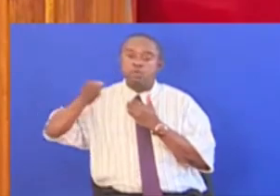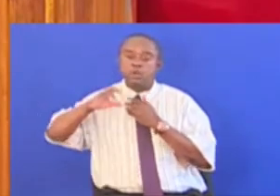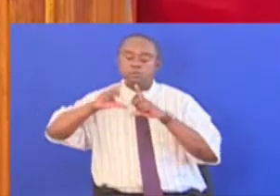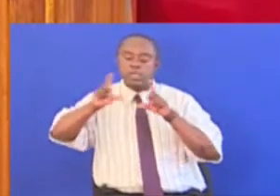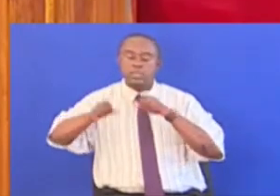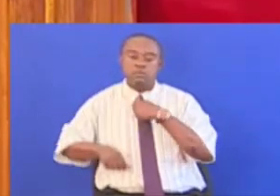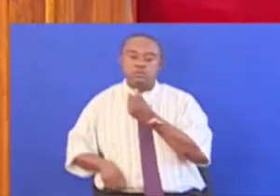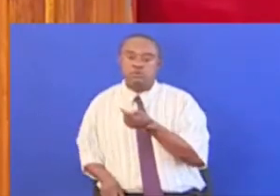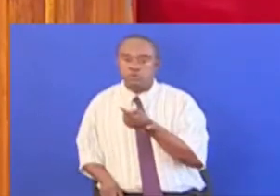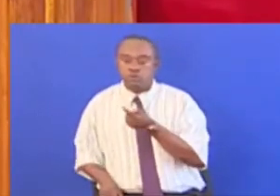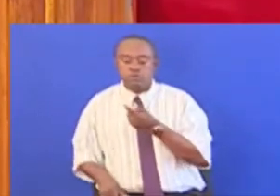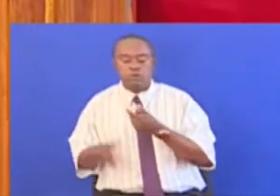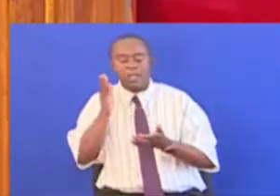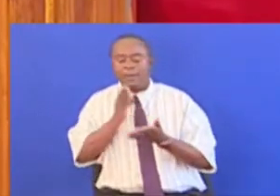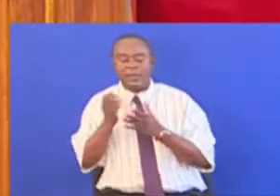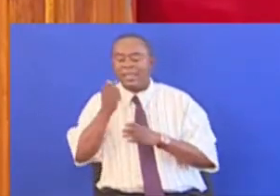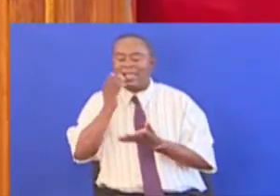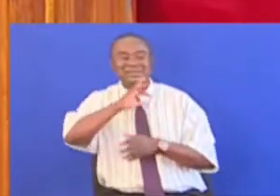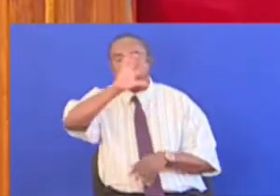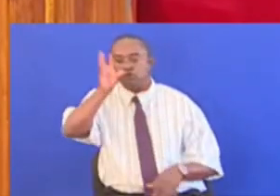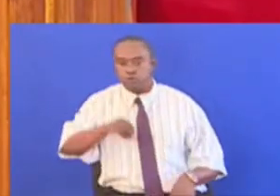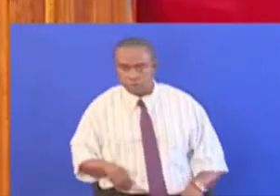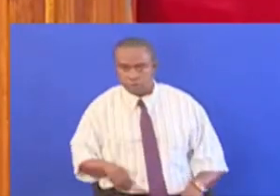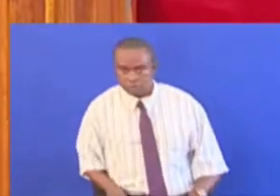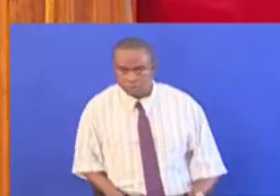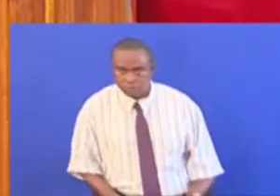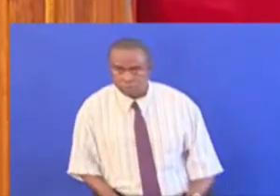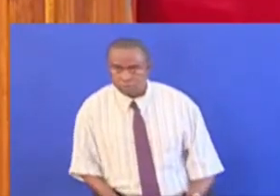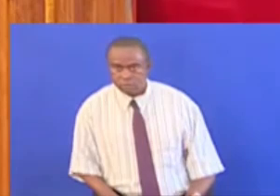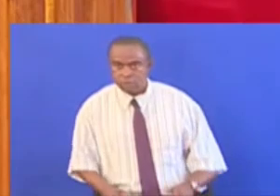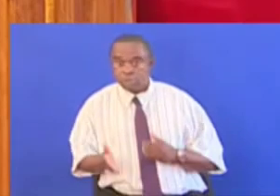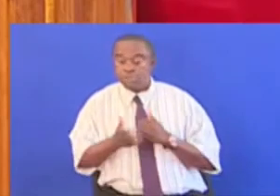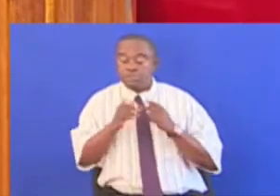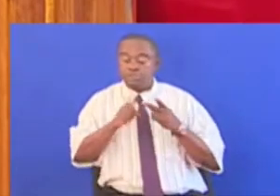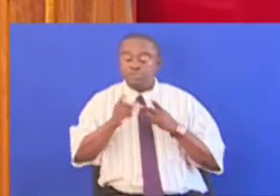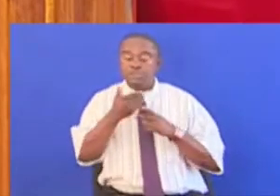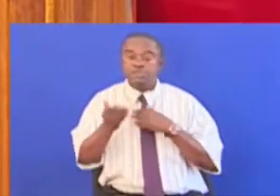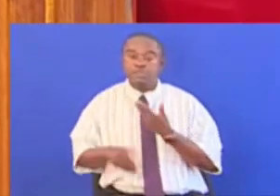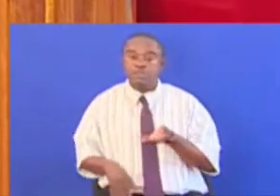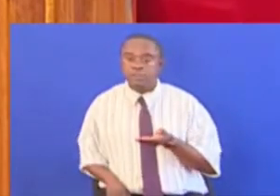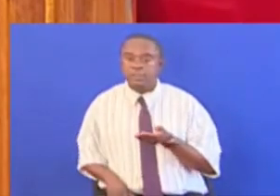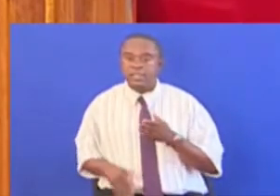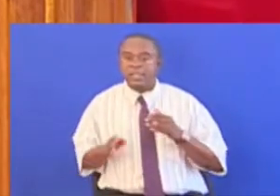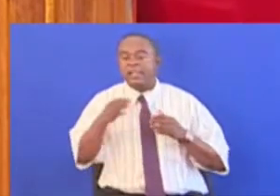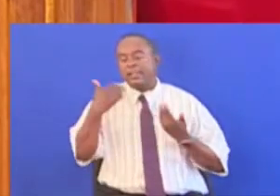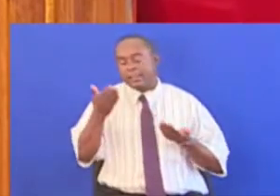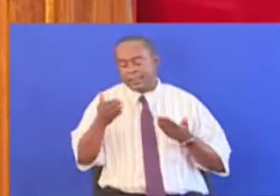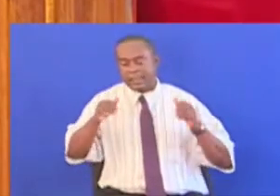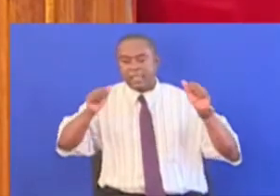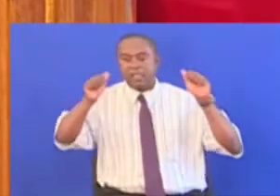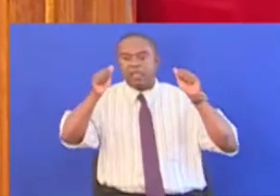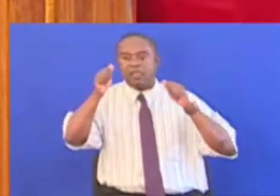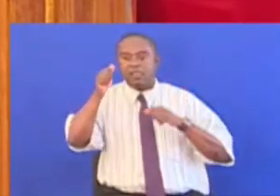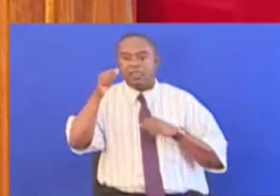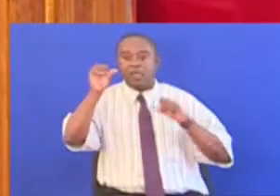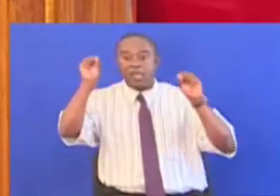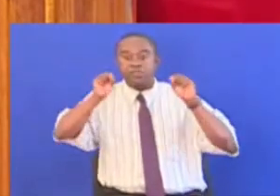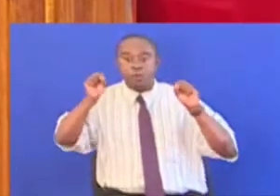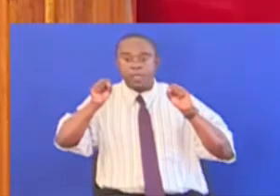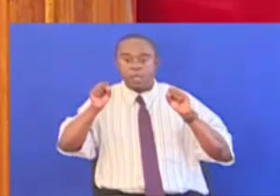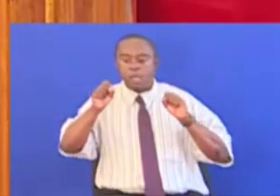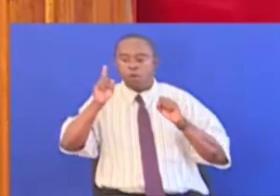kitambulisho na wanakuwa na haki zote. Lakini nchi nyingine ya Kiafrika ambayo ina diaspora wengi sana duniani, Ethiopia, ina diaspora karibu ni milioni 3